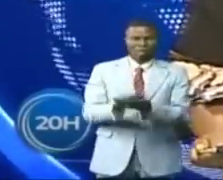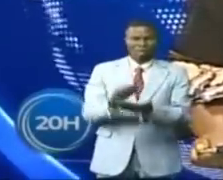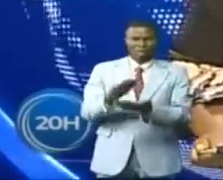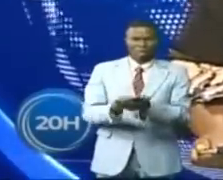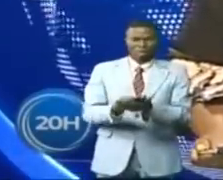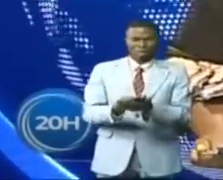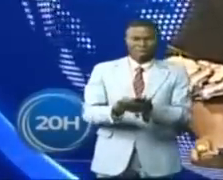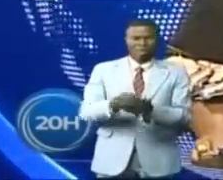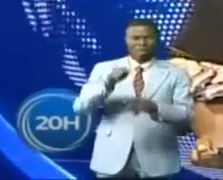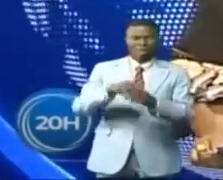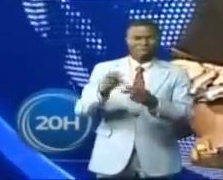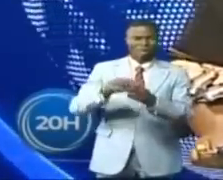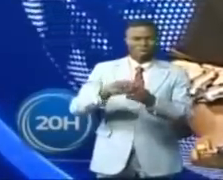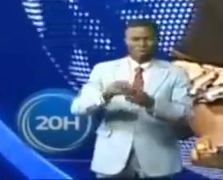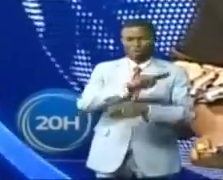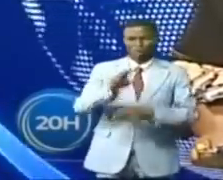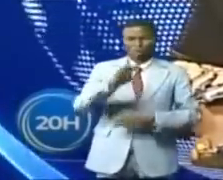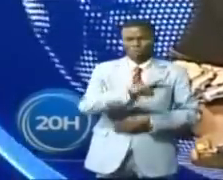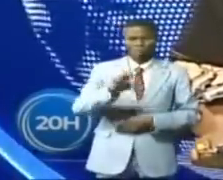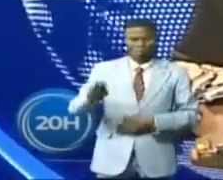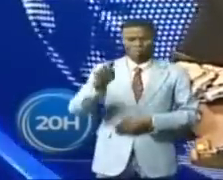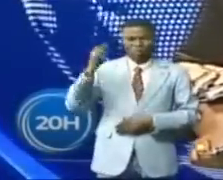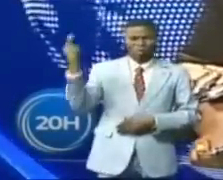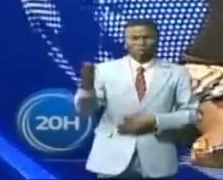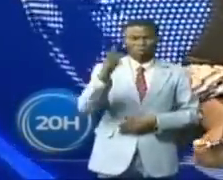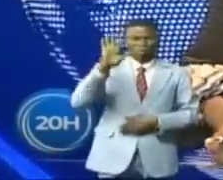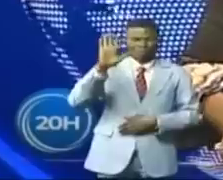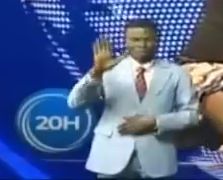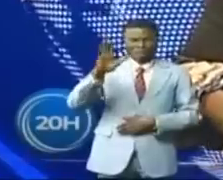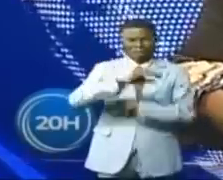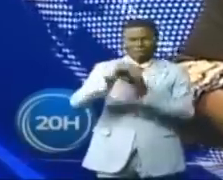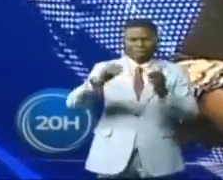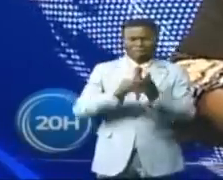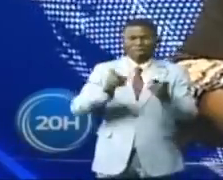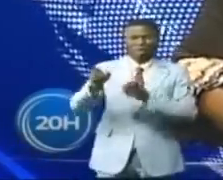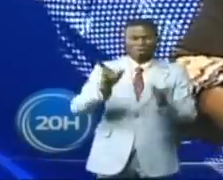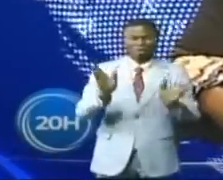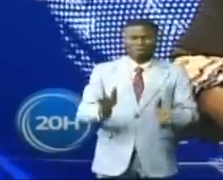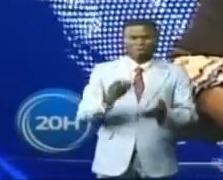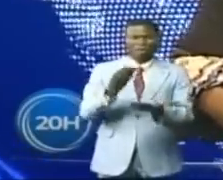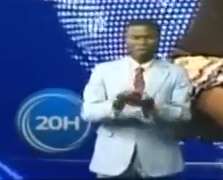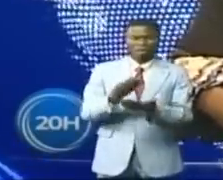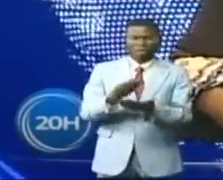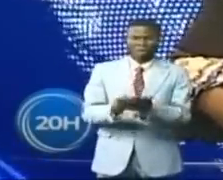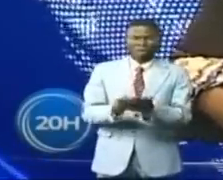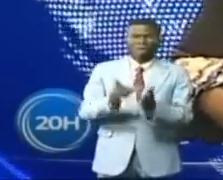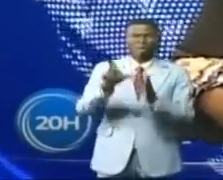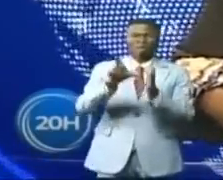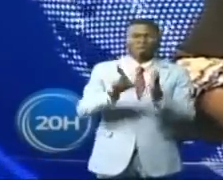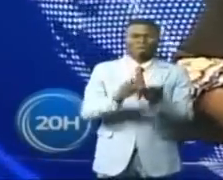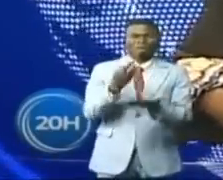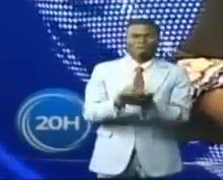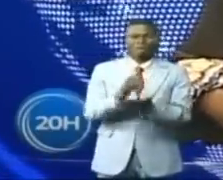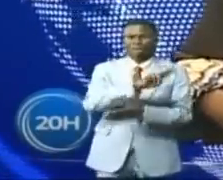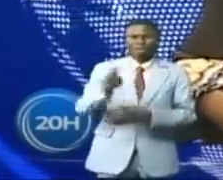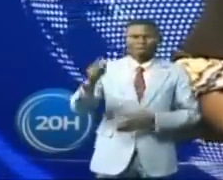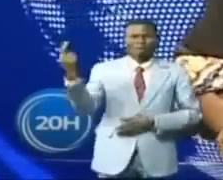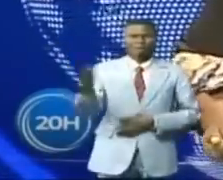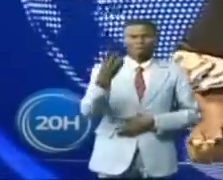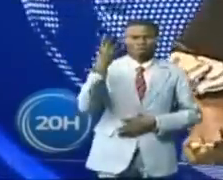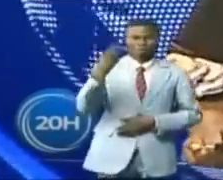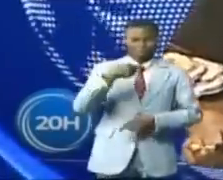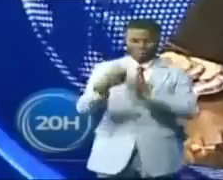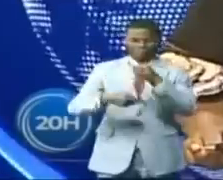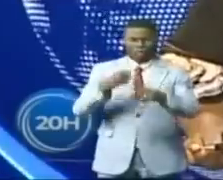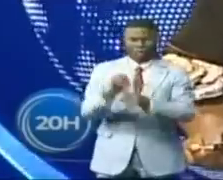moyen terme 2023-2025 au centre du séminaire d'orientation budgétaire pour la loi des finances 2023, travaux lancés